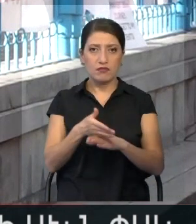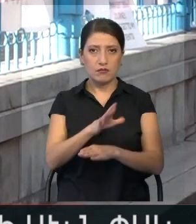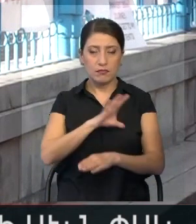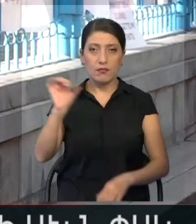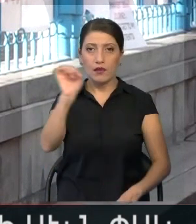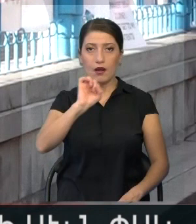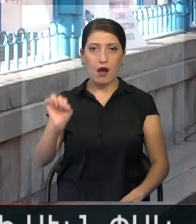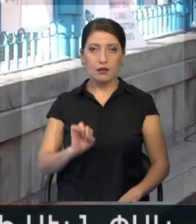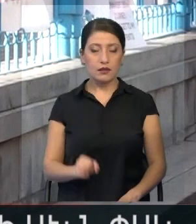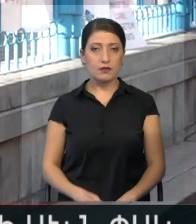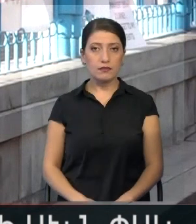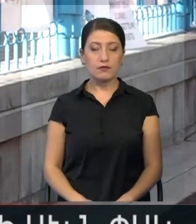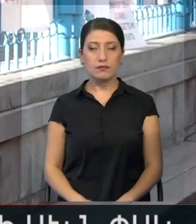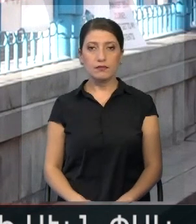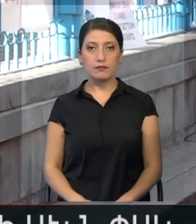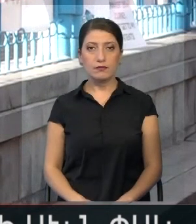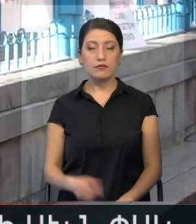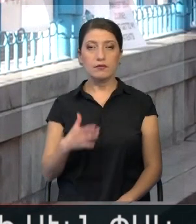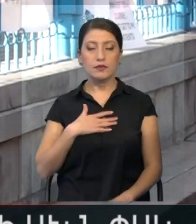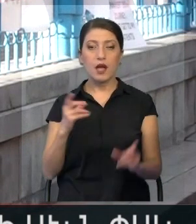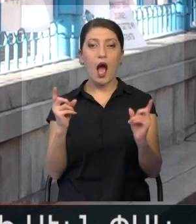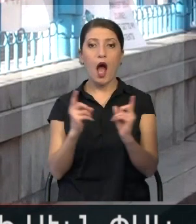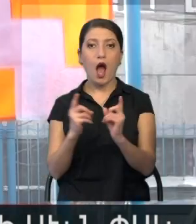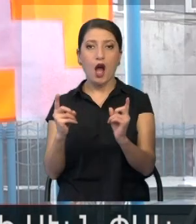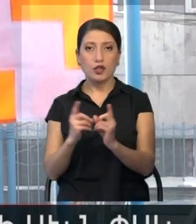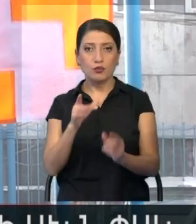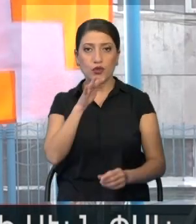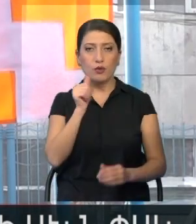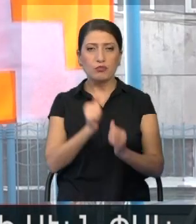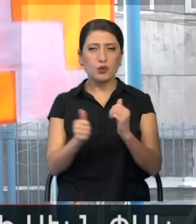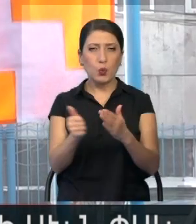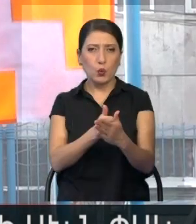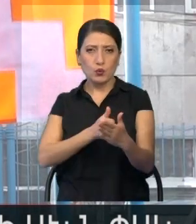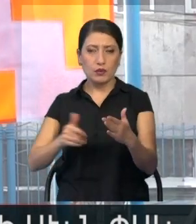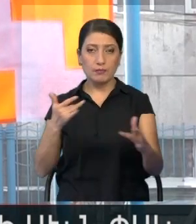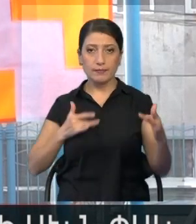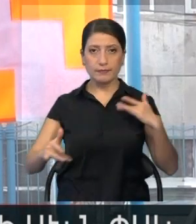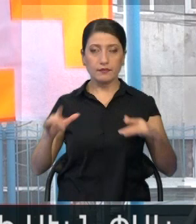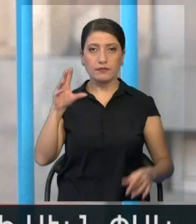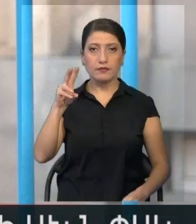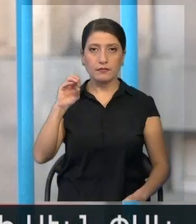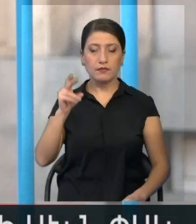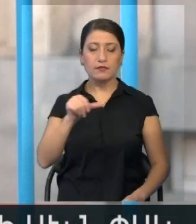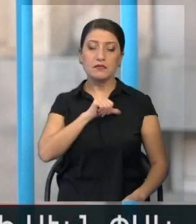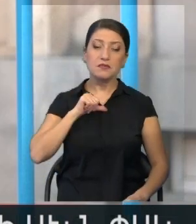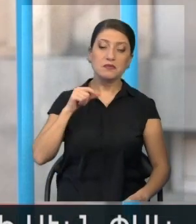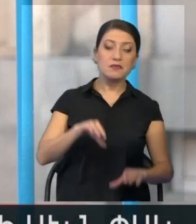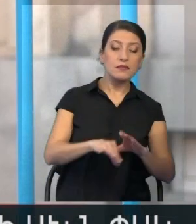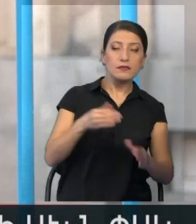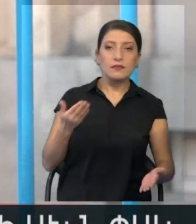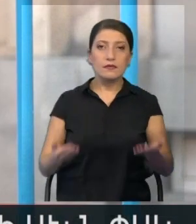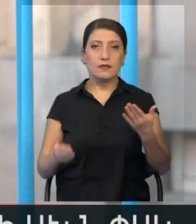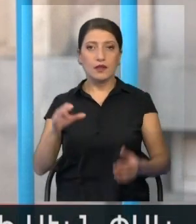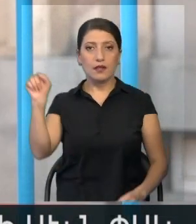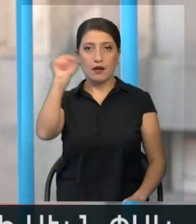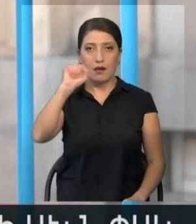Արցախ, եւ անգամ ինձ հետ հանդիպումներ ունենալուց միշտ է խուսափել են։ ՄԱԿ-ի ընտրողական վերաբերմունքը ըստ Արցախի